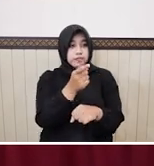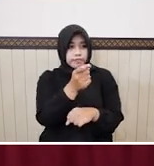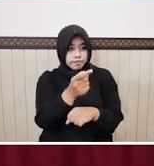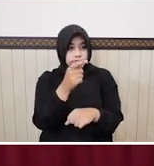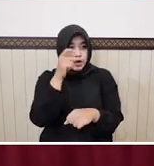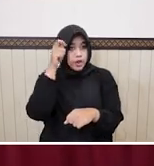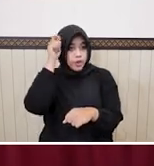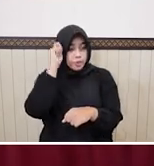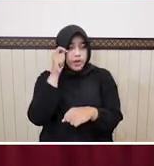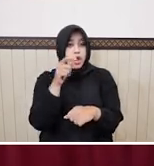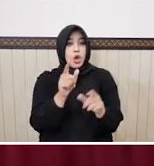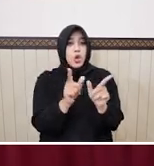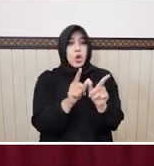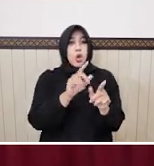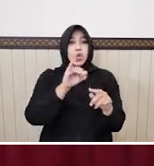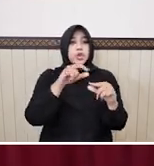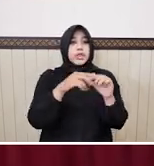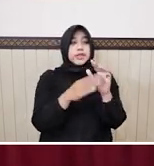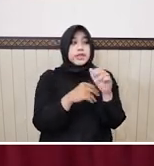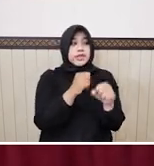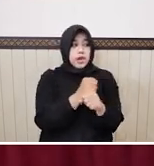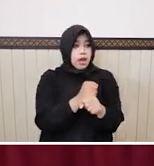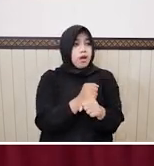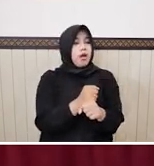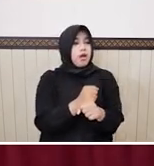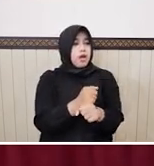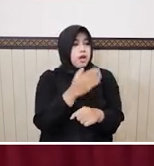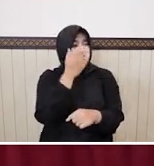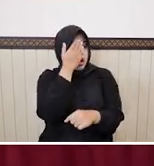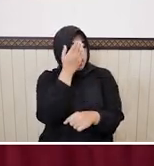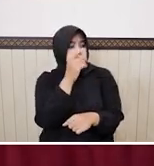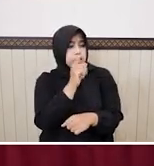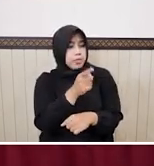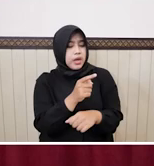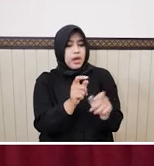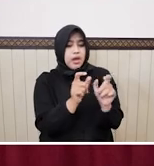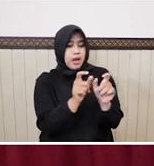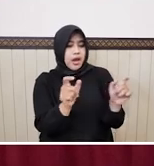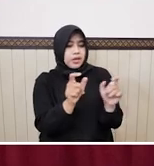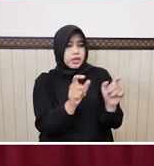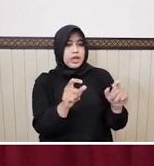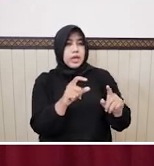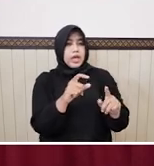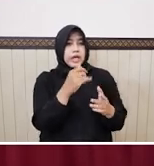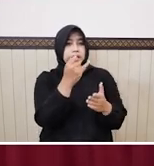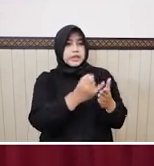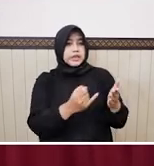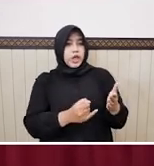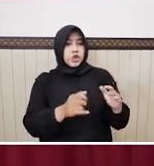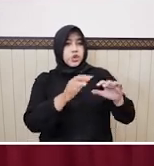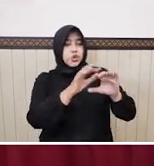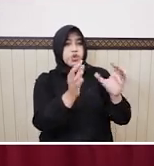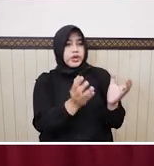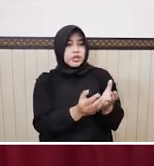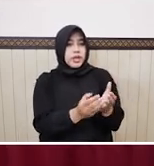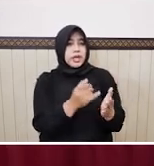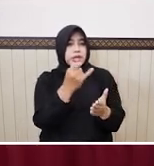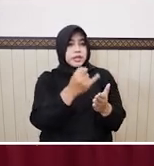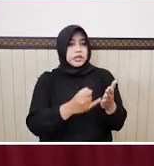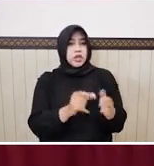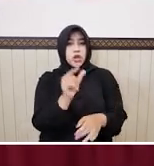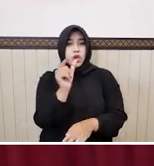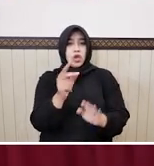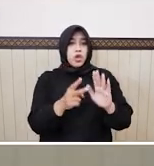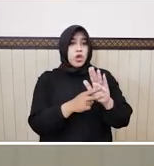tertarik tadi Pak wijang kok yang digunakan itu adalah telah design universal gitu Padahal selama ini orang